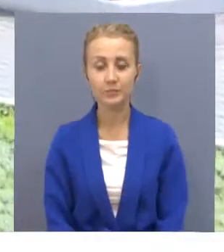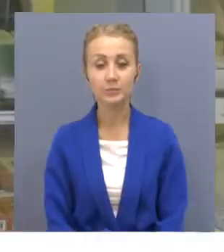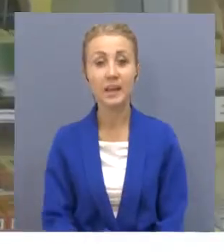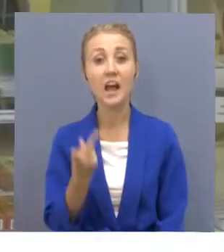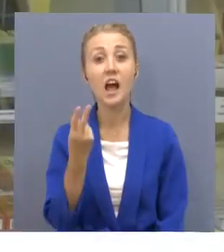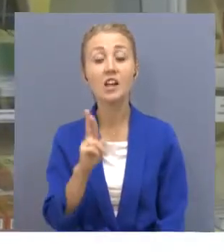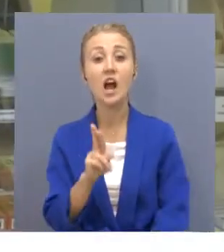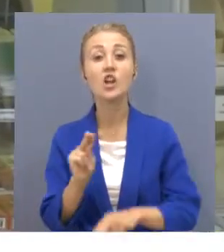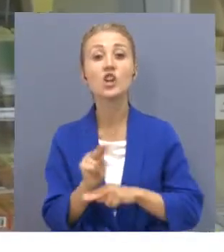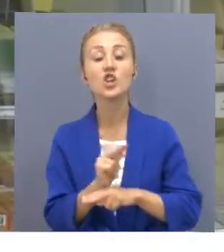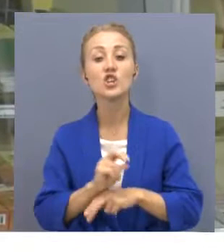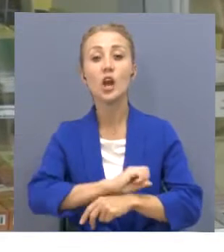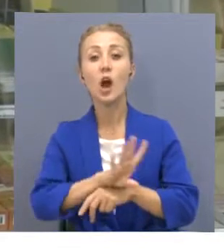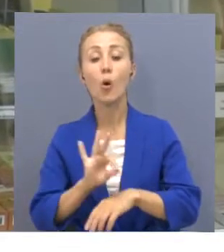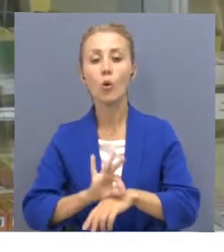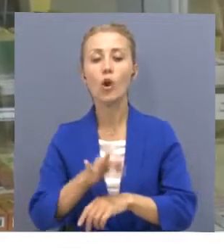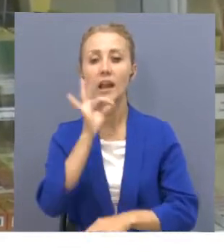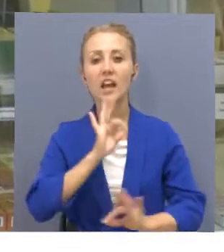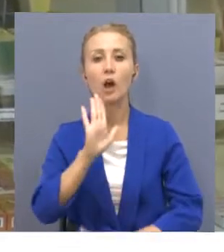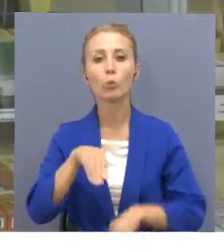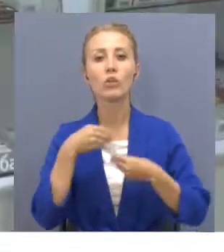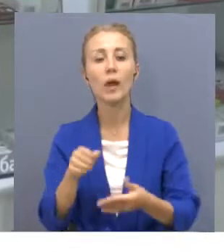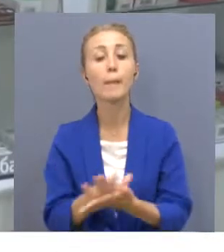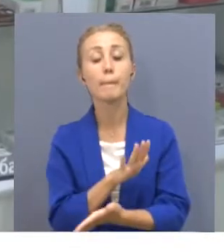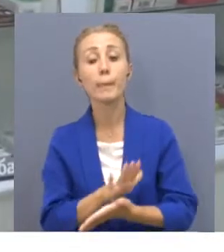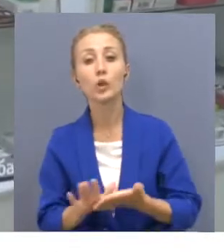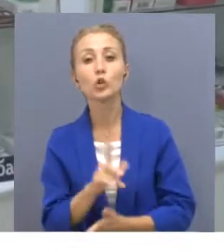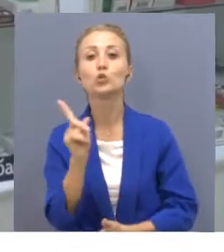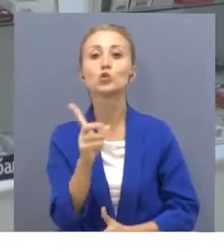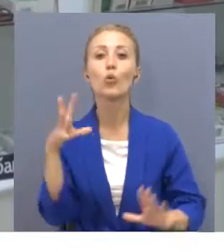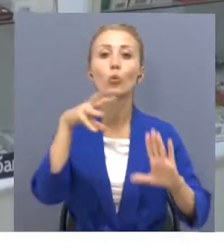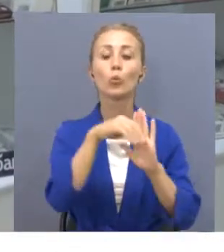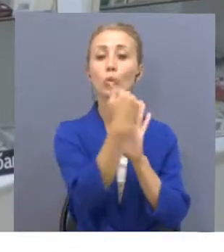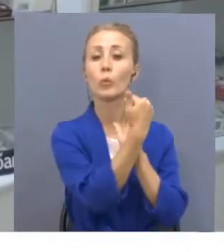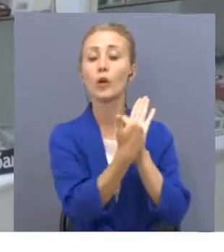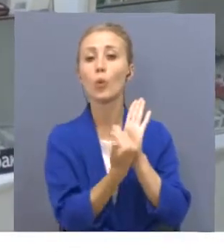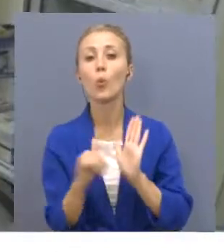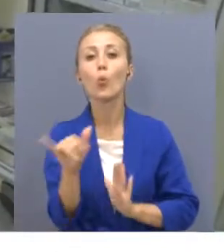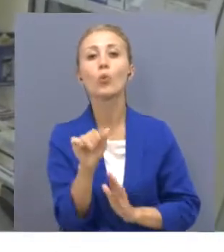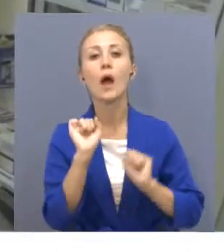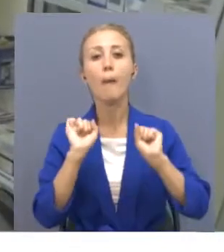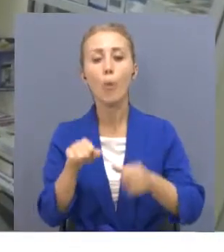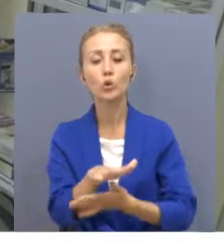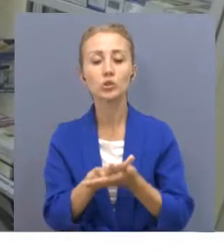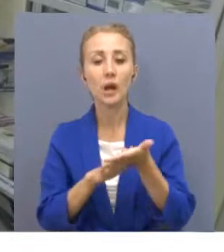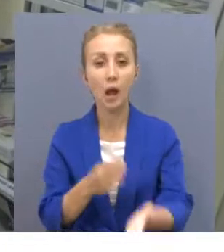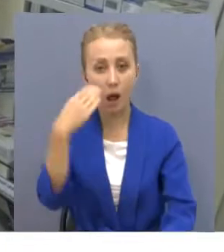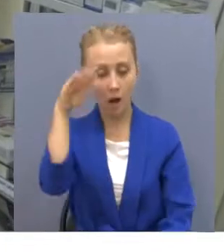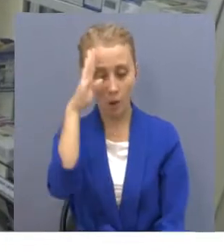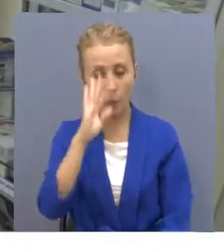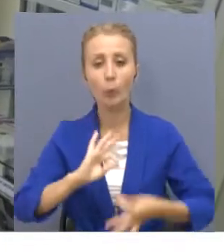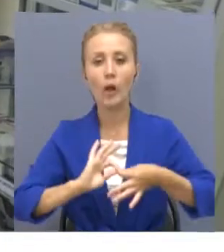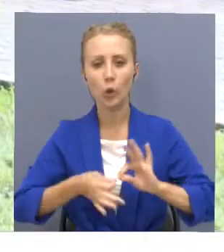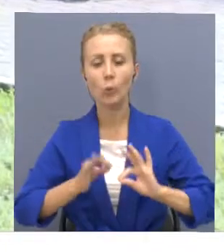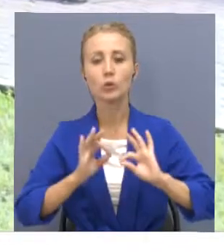амбулаторного лечения COVID-19 лекарства будут выдаваться бесплатно. Какие препараты включены в протокол и куда можно подать заявку, в Акмолинской области более